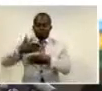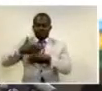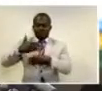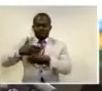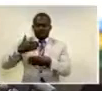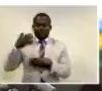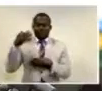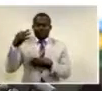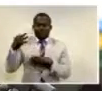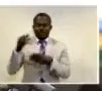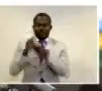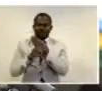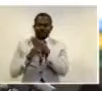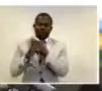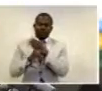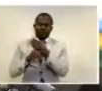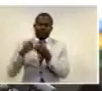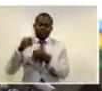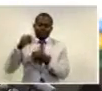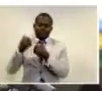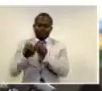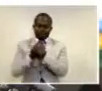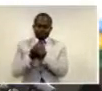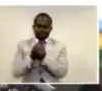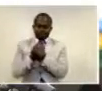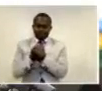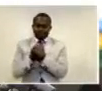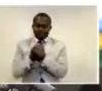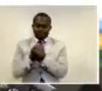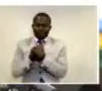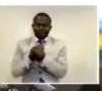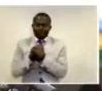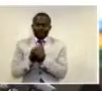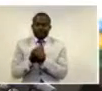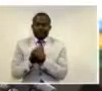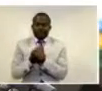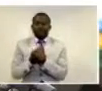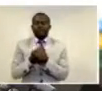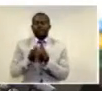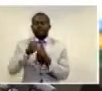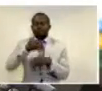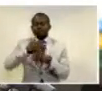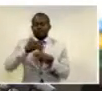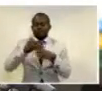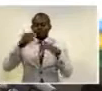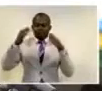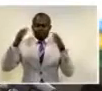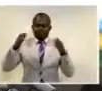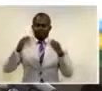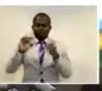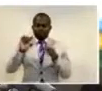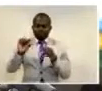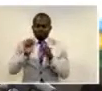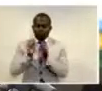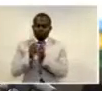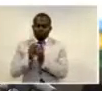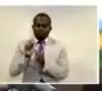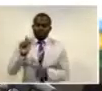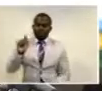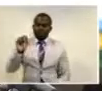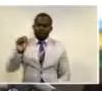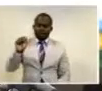itatu y'akarere ka Rubavu imipaka umupaka munini umuto ndetse n'uwa